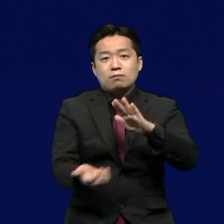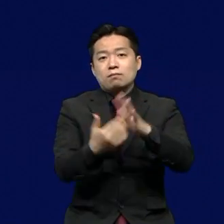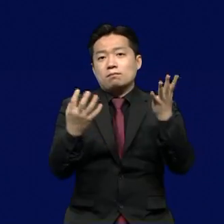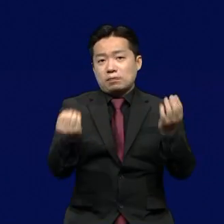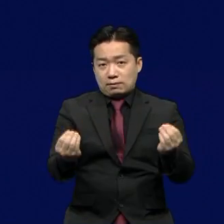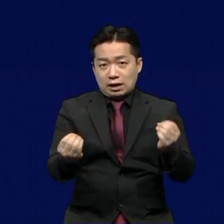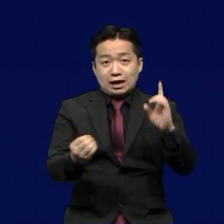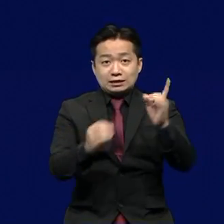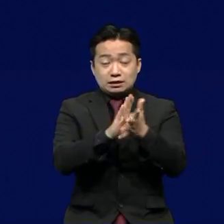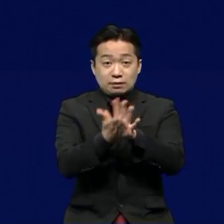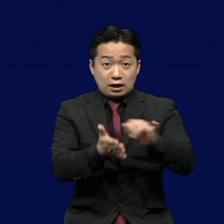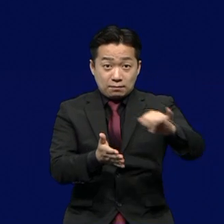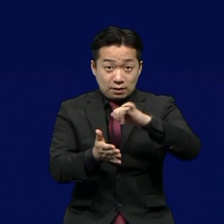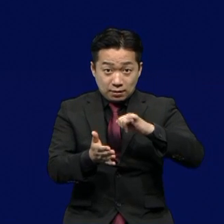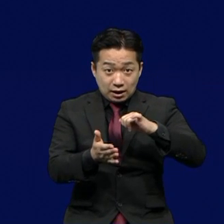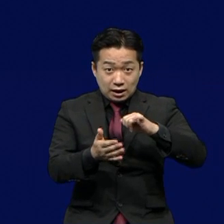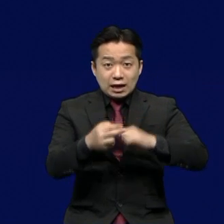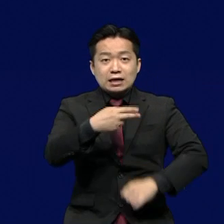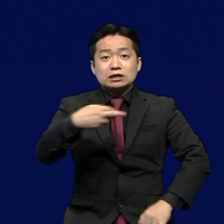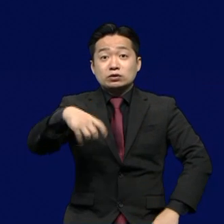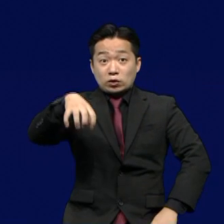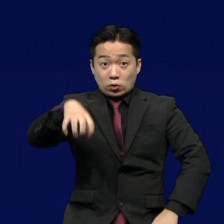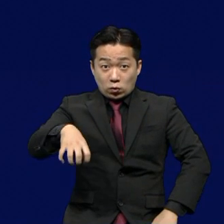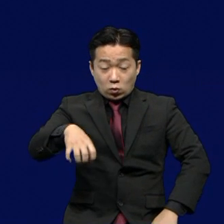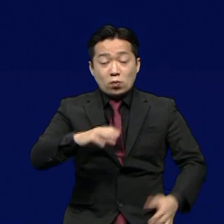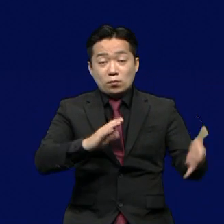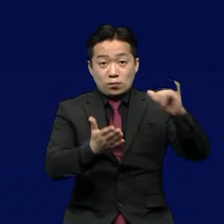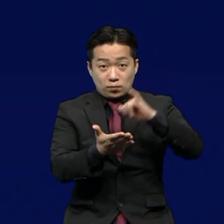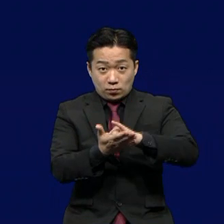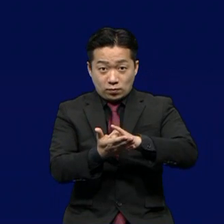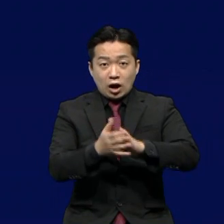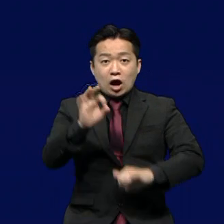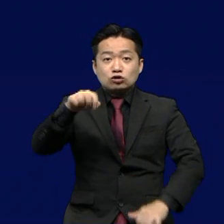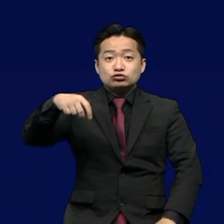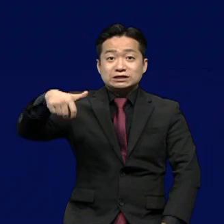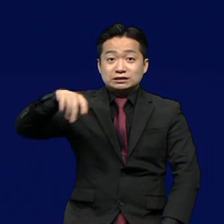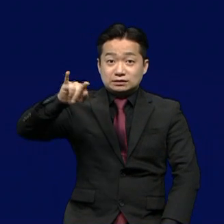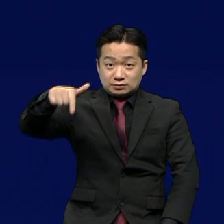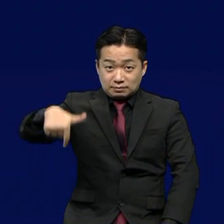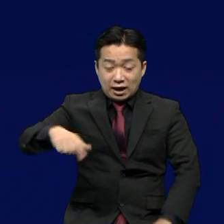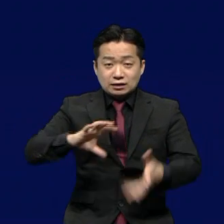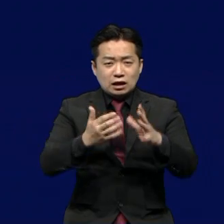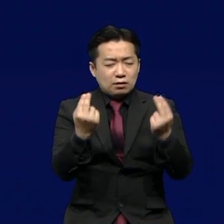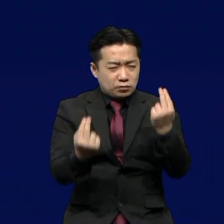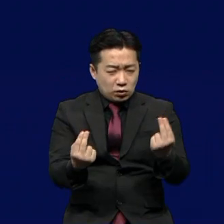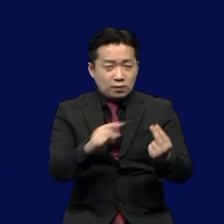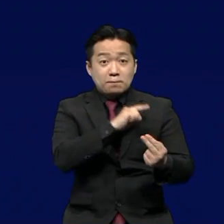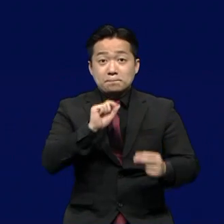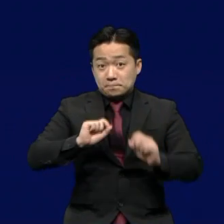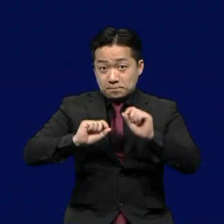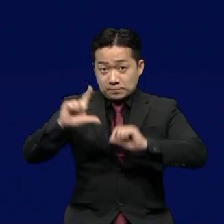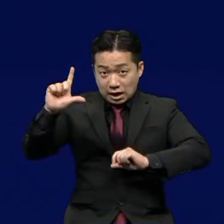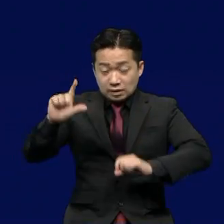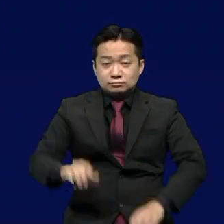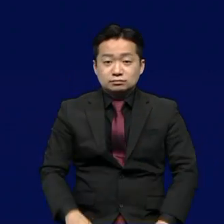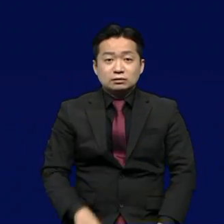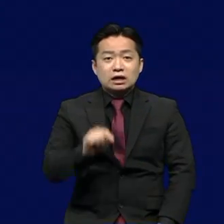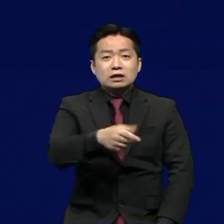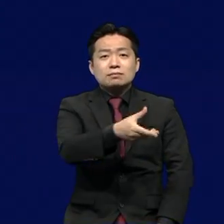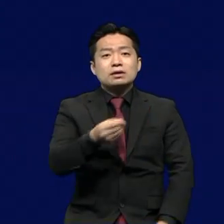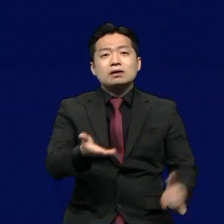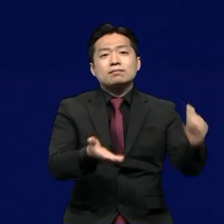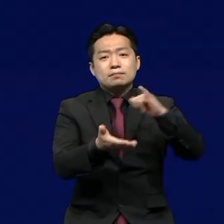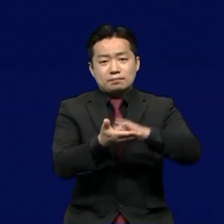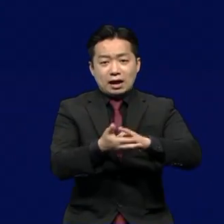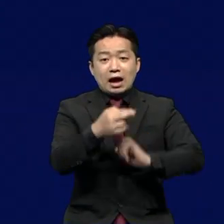델타 변이가 확산 중인 인도네시아 입국자가 우즈베키스탄과 더불어 가장 많았는데 다수가 전세기편으로